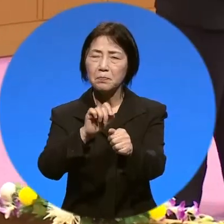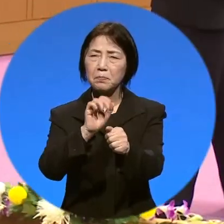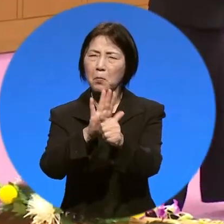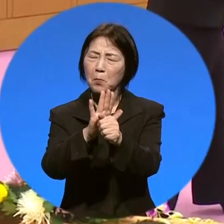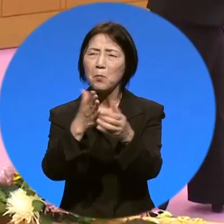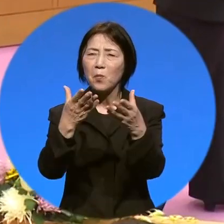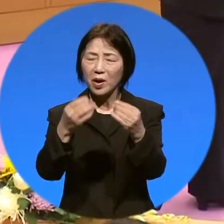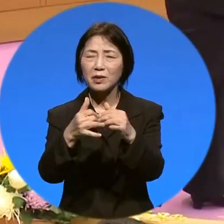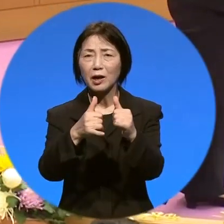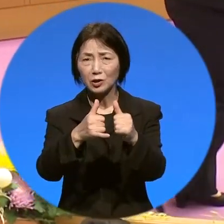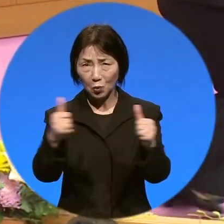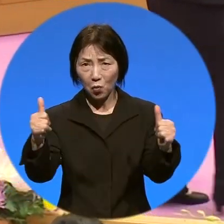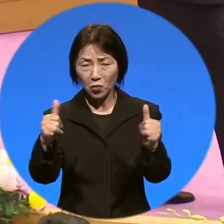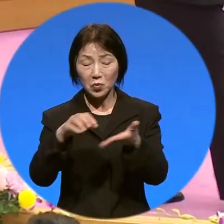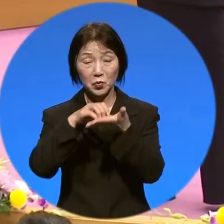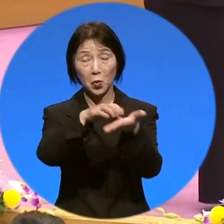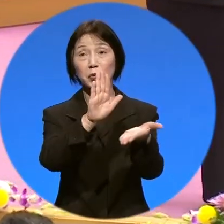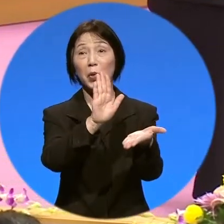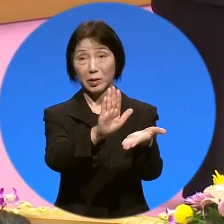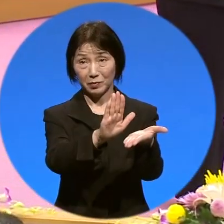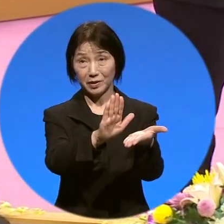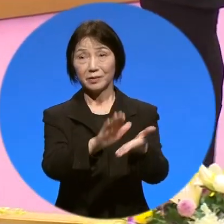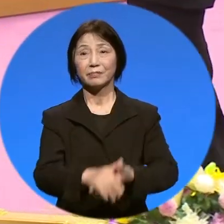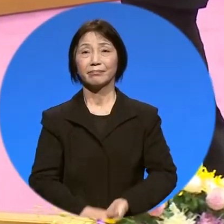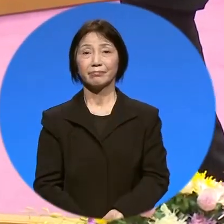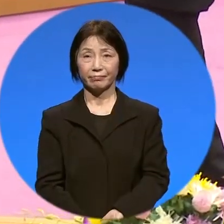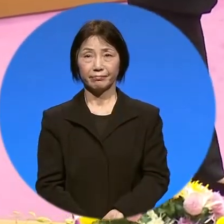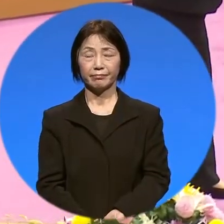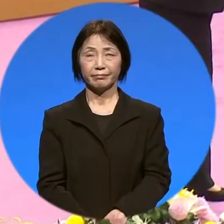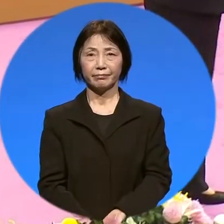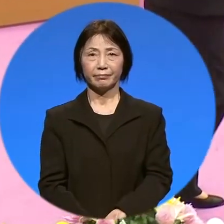方々を表彰しています。